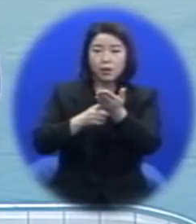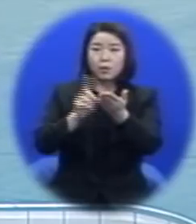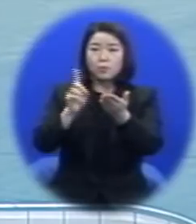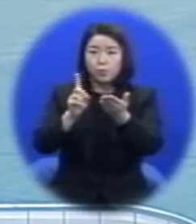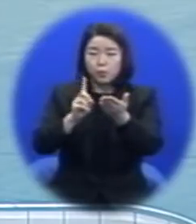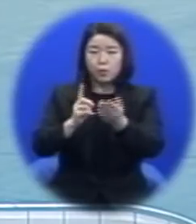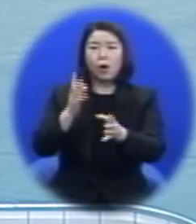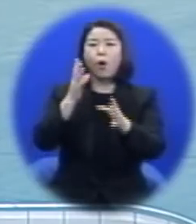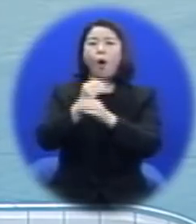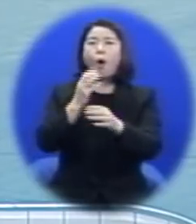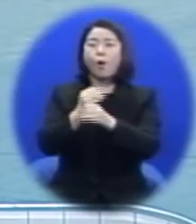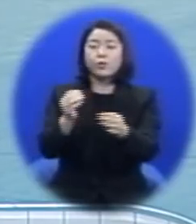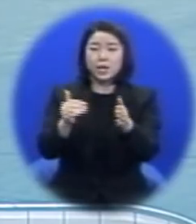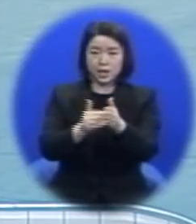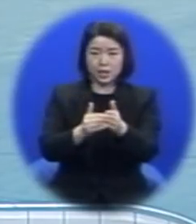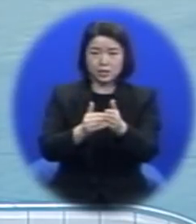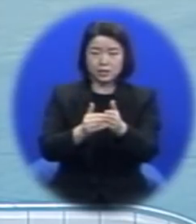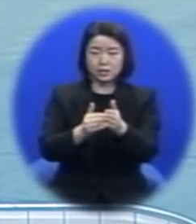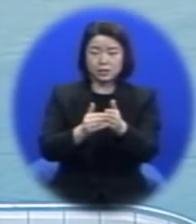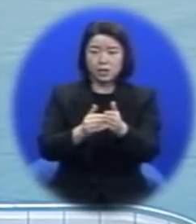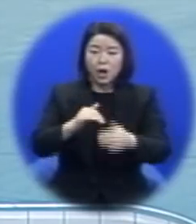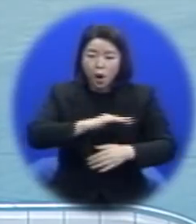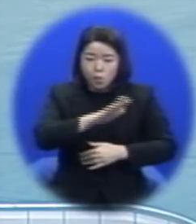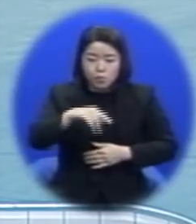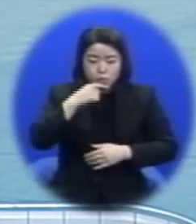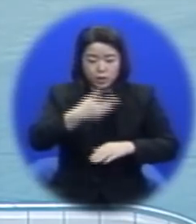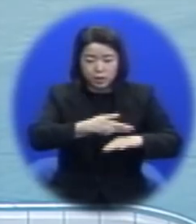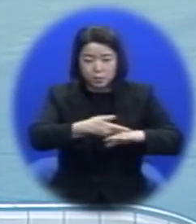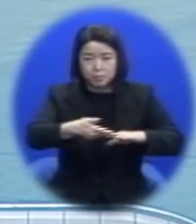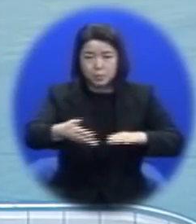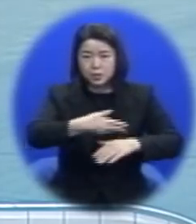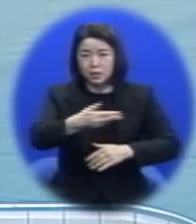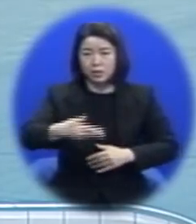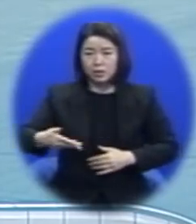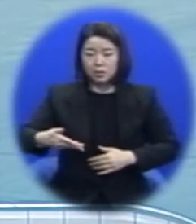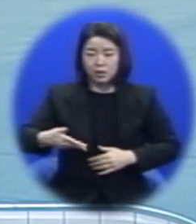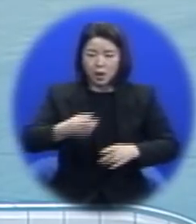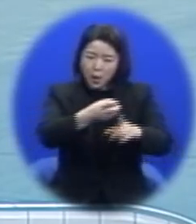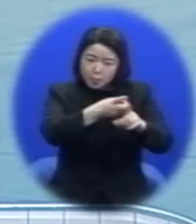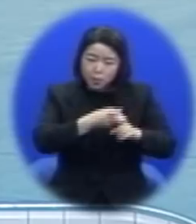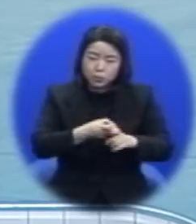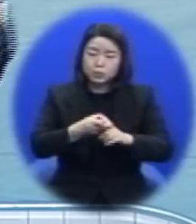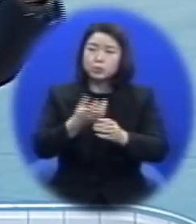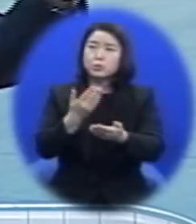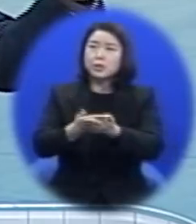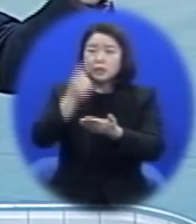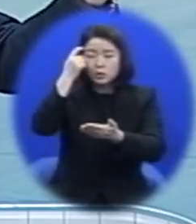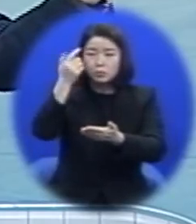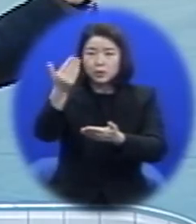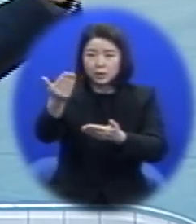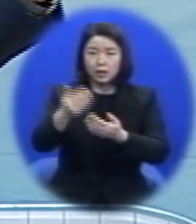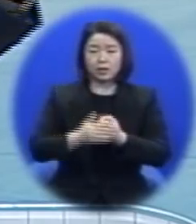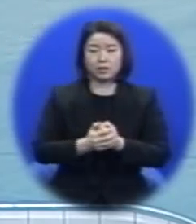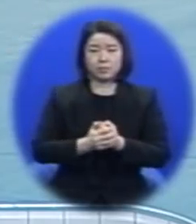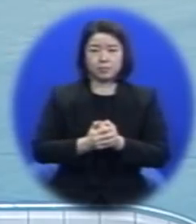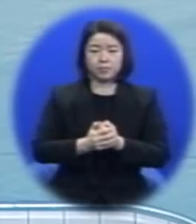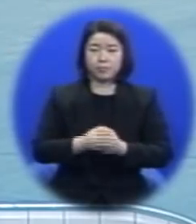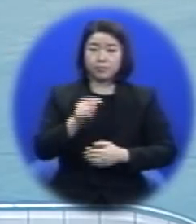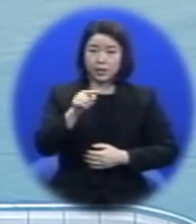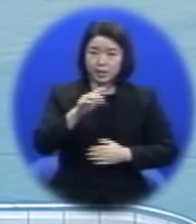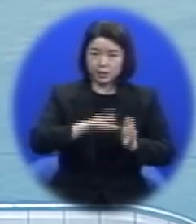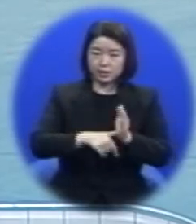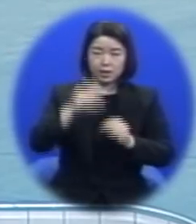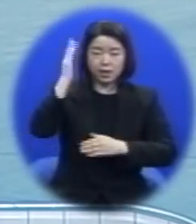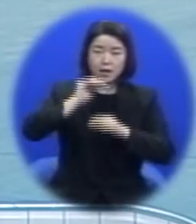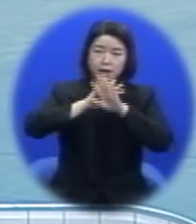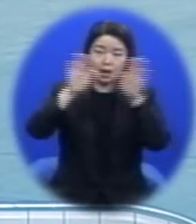하나님 언제쯤에서야 우리의 흘린 피의 이 원한을 푸시겠습니까? 그때 하늘에서 또 대답이